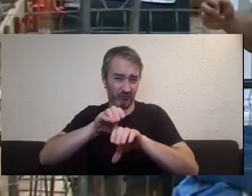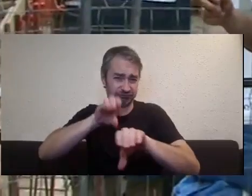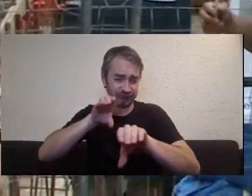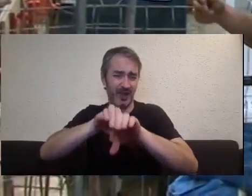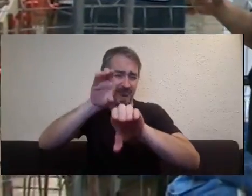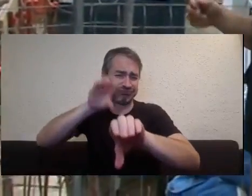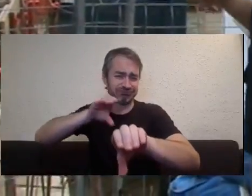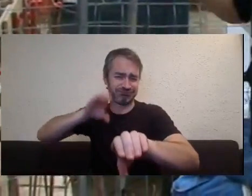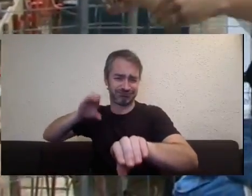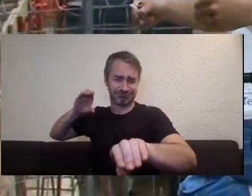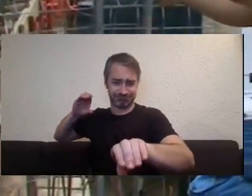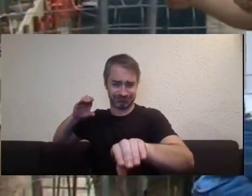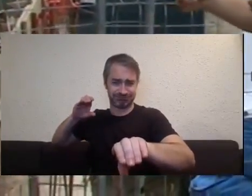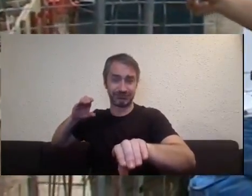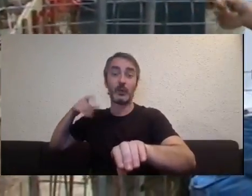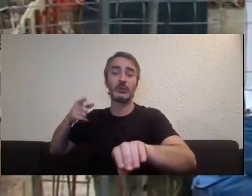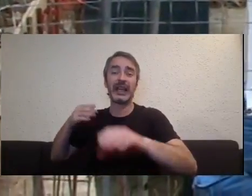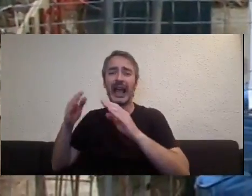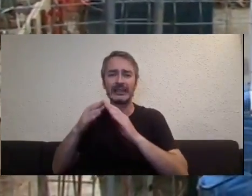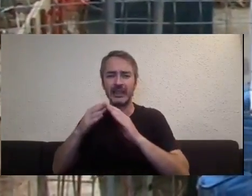es va fer simultàniament, van entrar